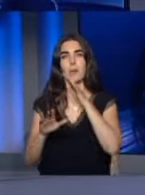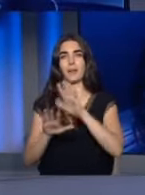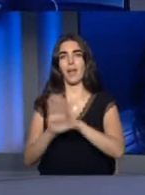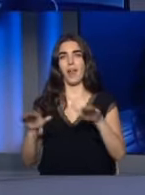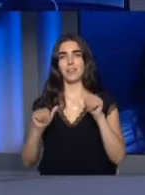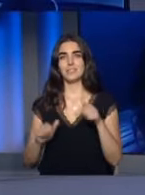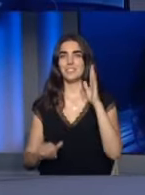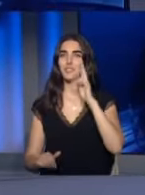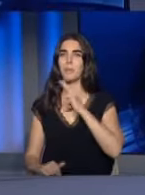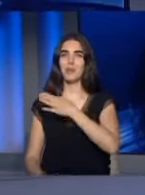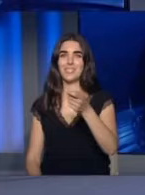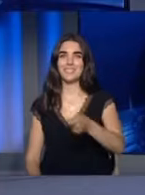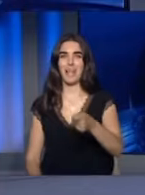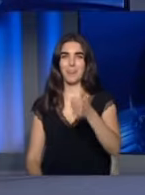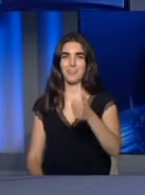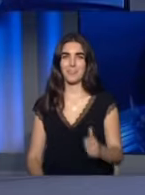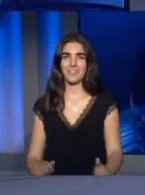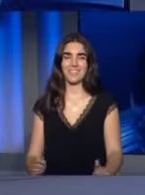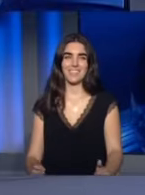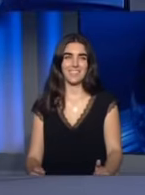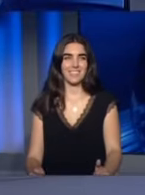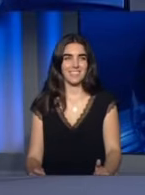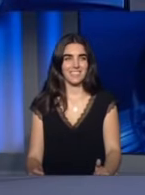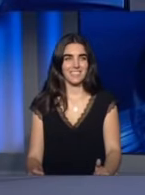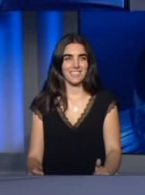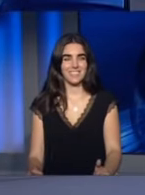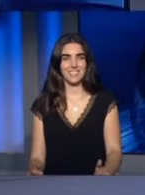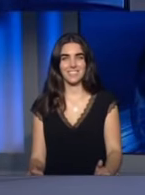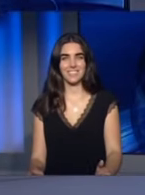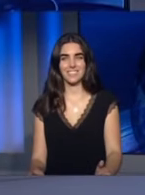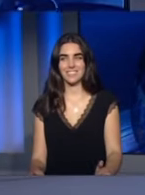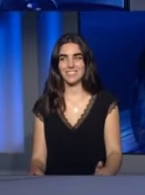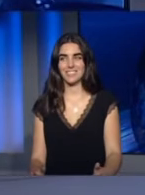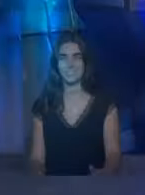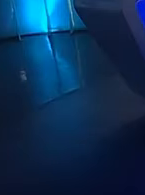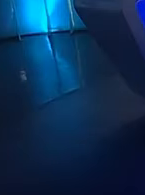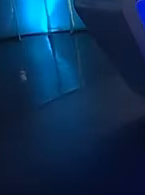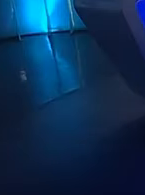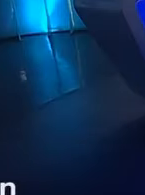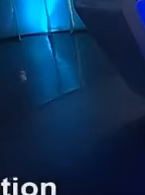مشاهدينا الكرام في الختام ملك وانا نشكركم ودمتم بخير